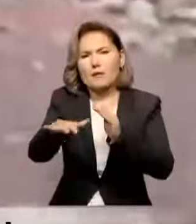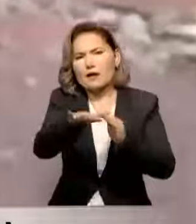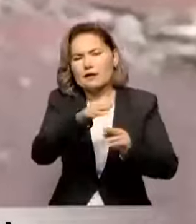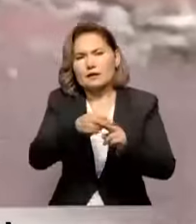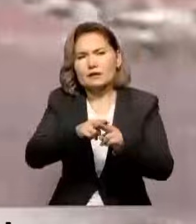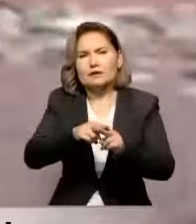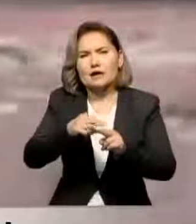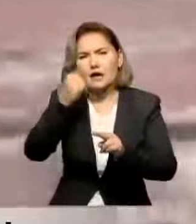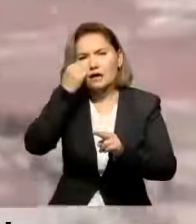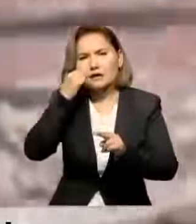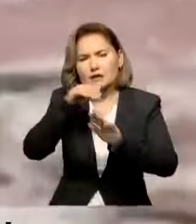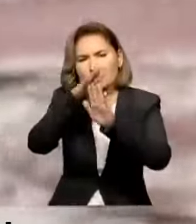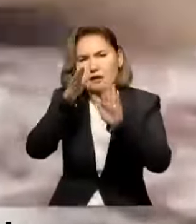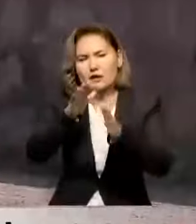аулаларды